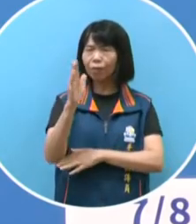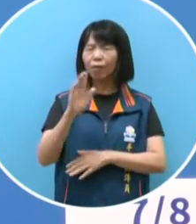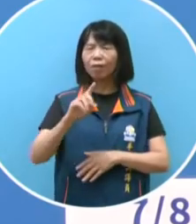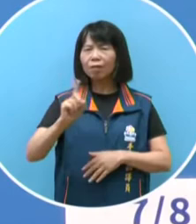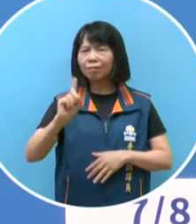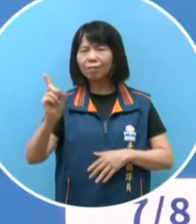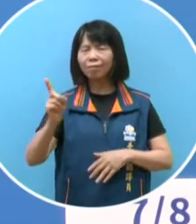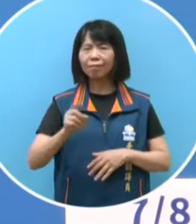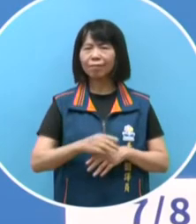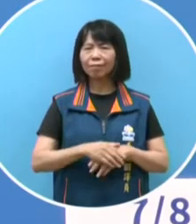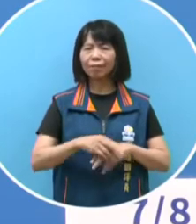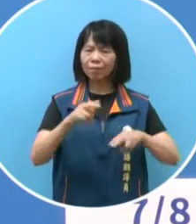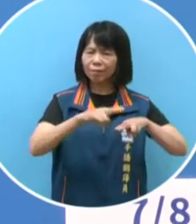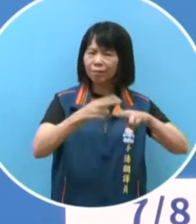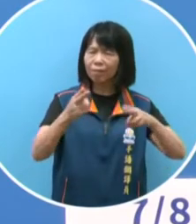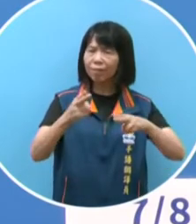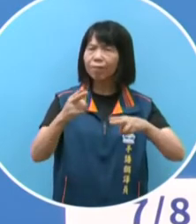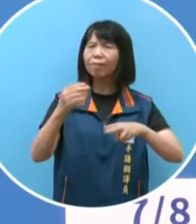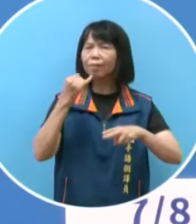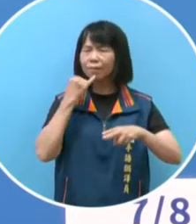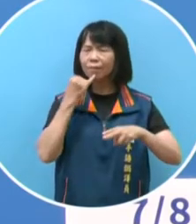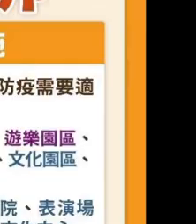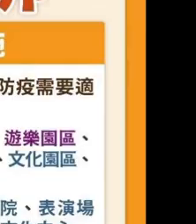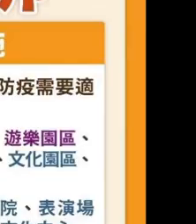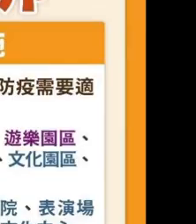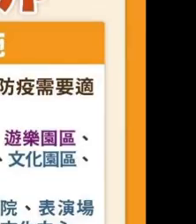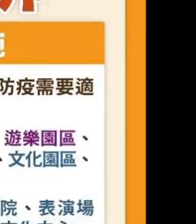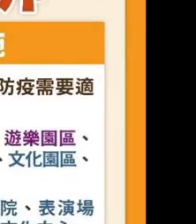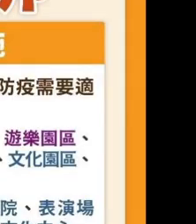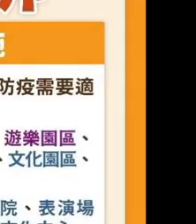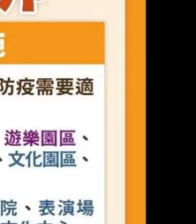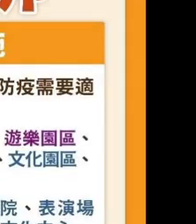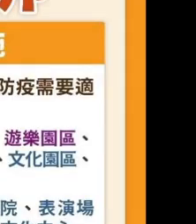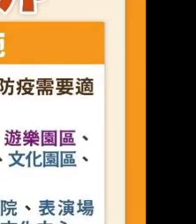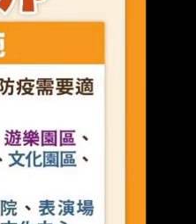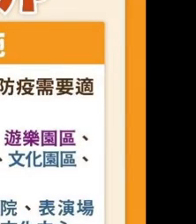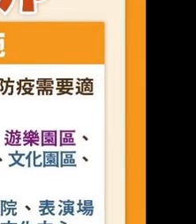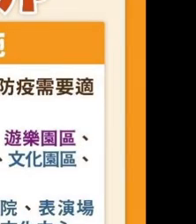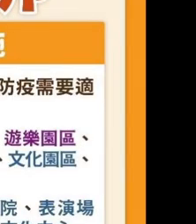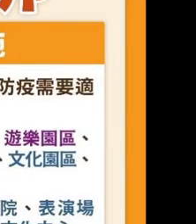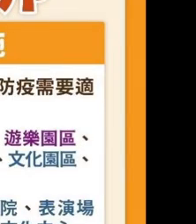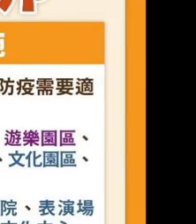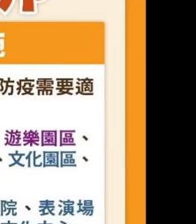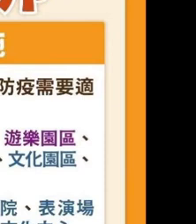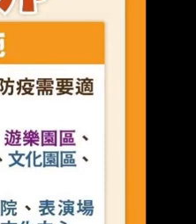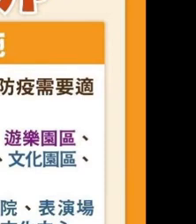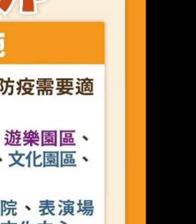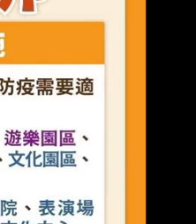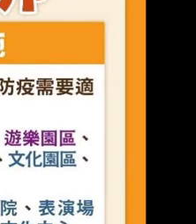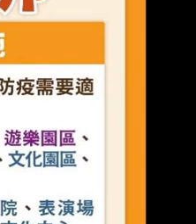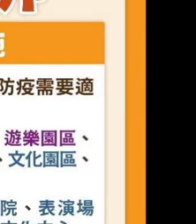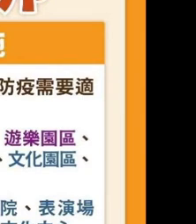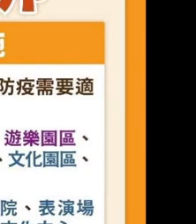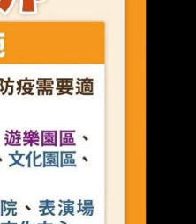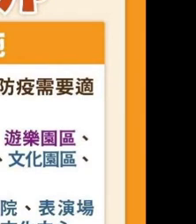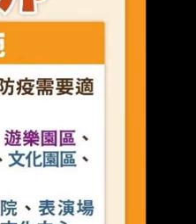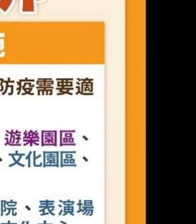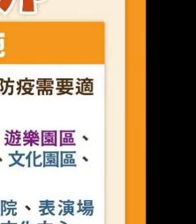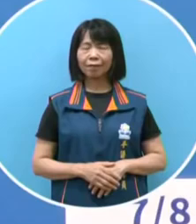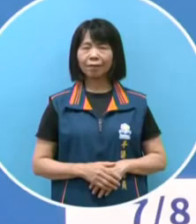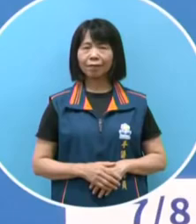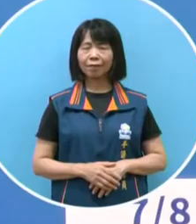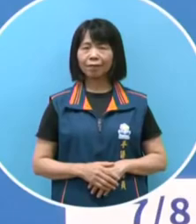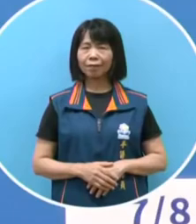些要开放，以哪一些这个我们有一些作业的标准和准则，在我们